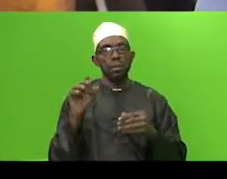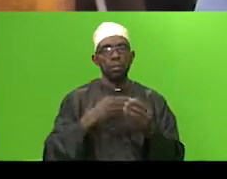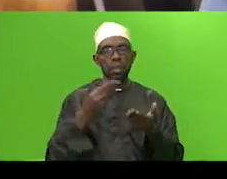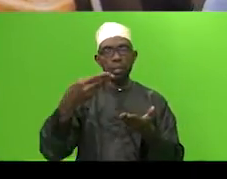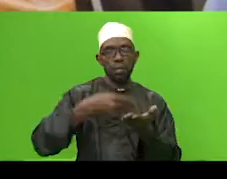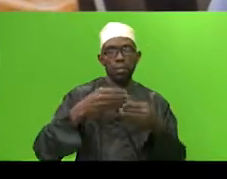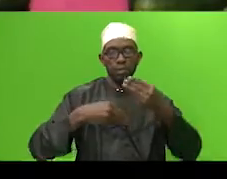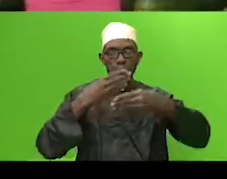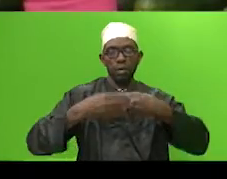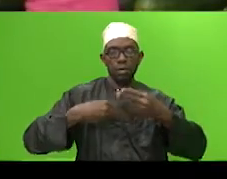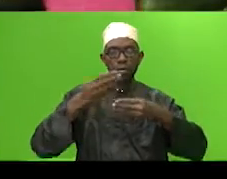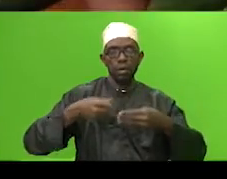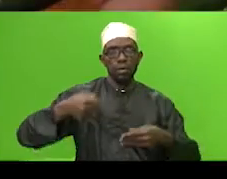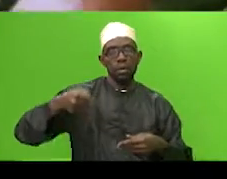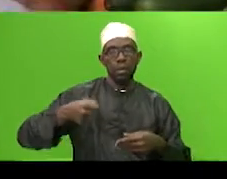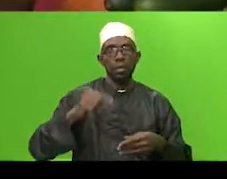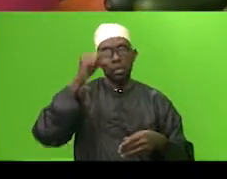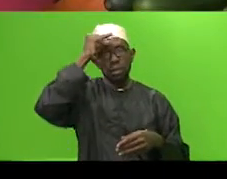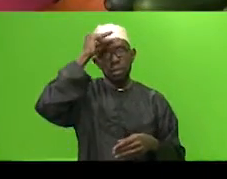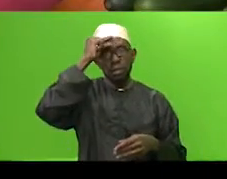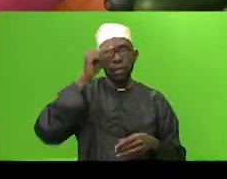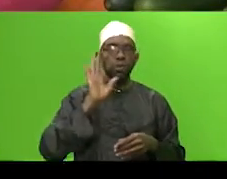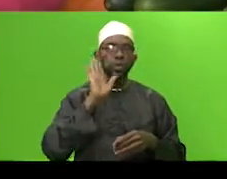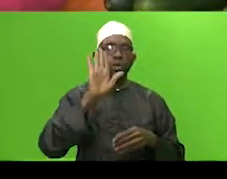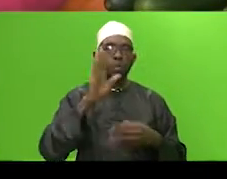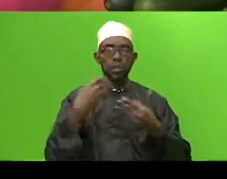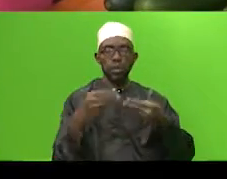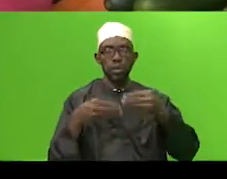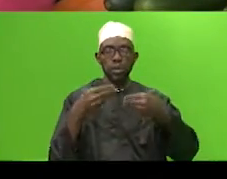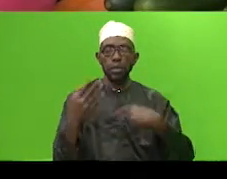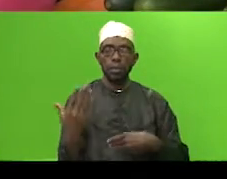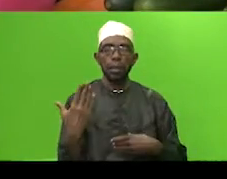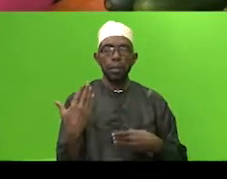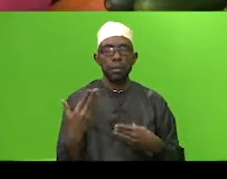ya kufukia watu. Serikali kuban hizo plastic bags